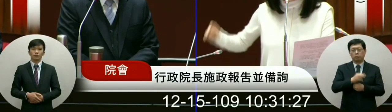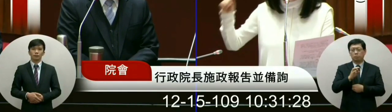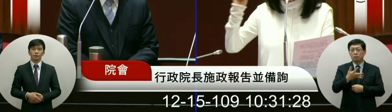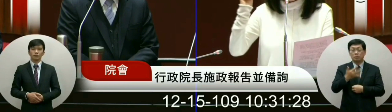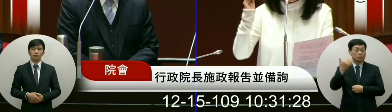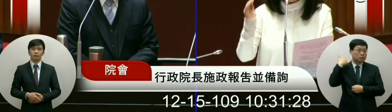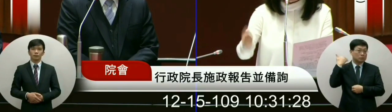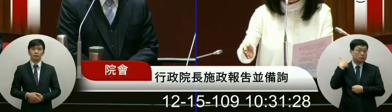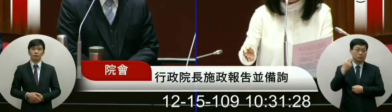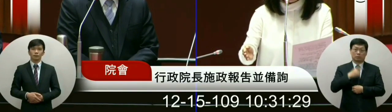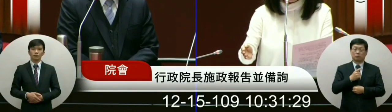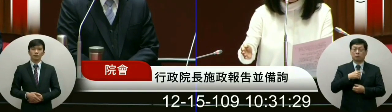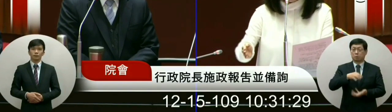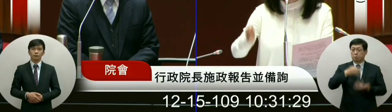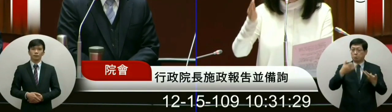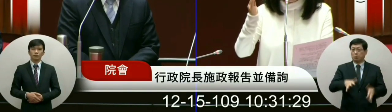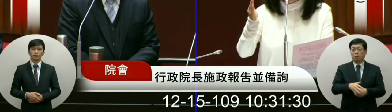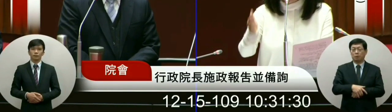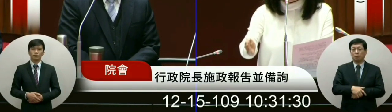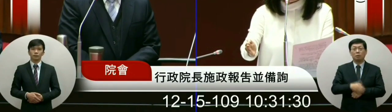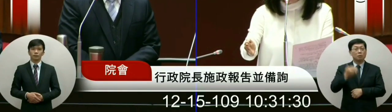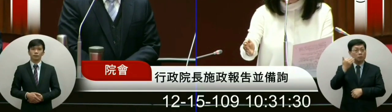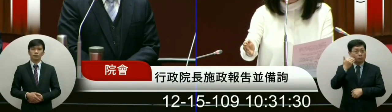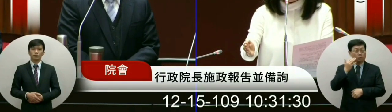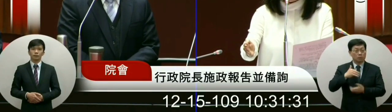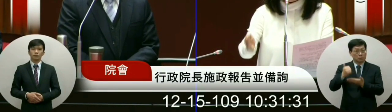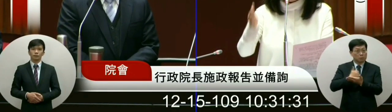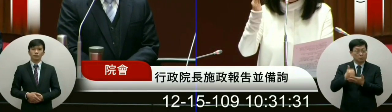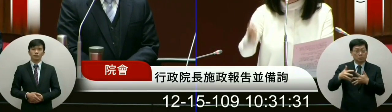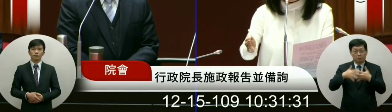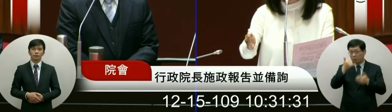为以前你们也说过，如